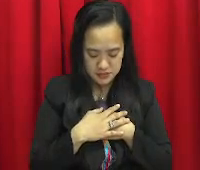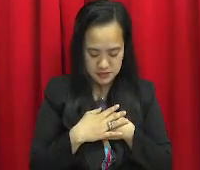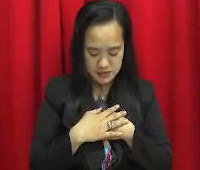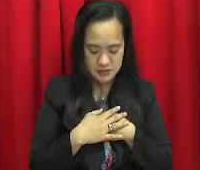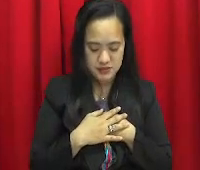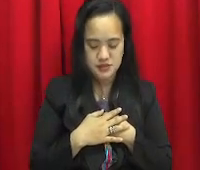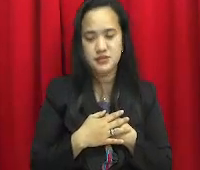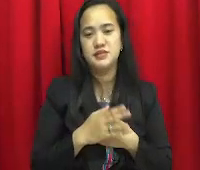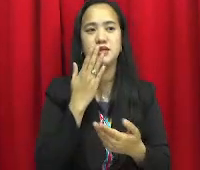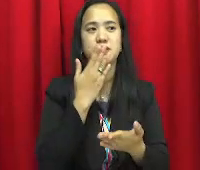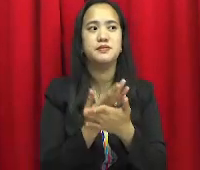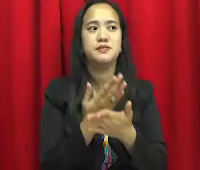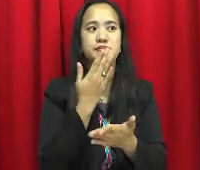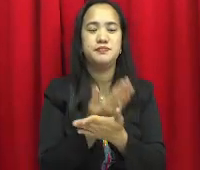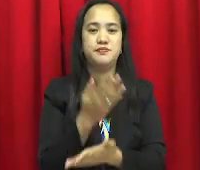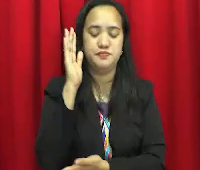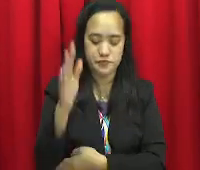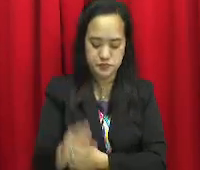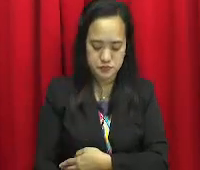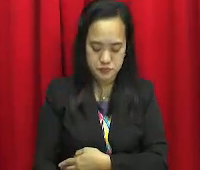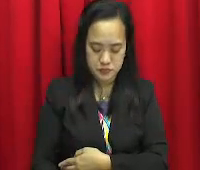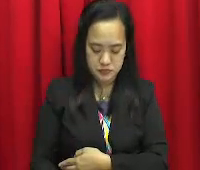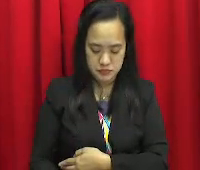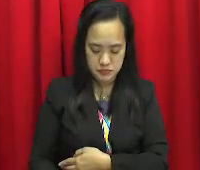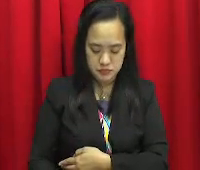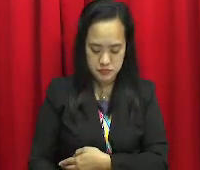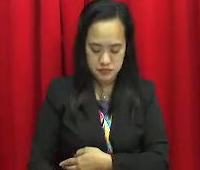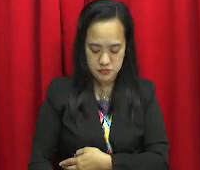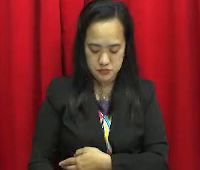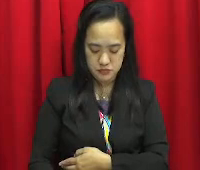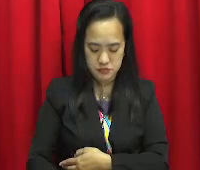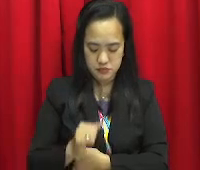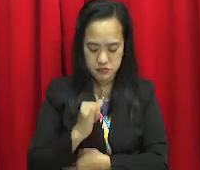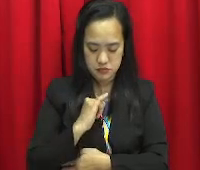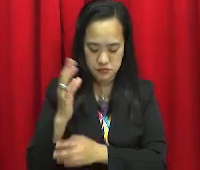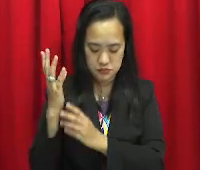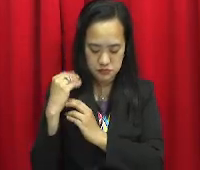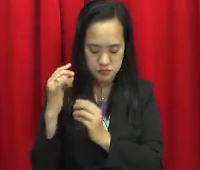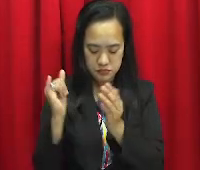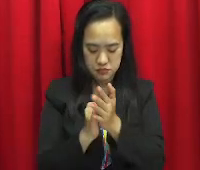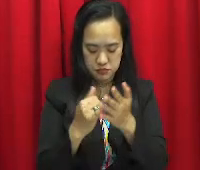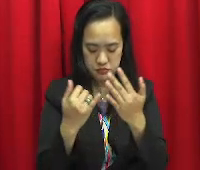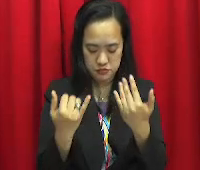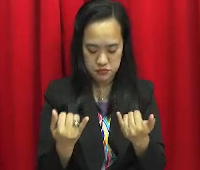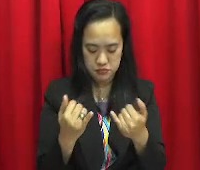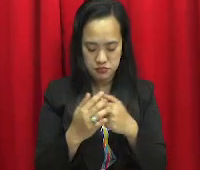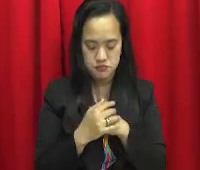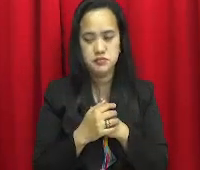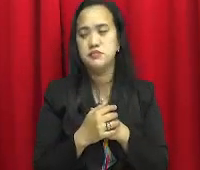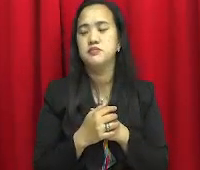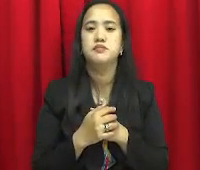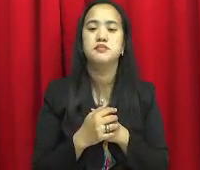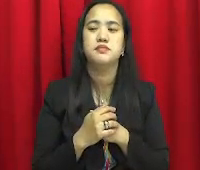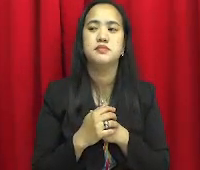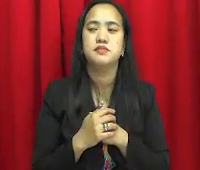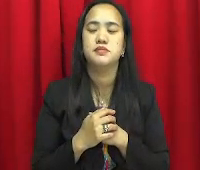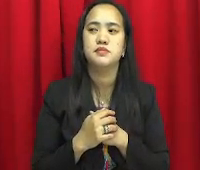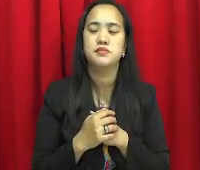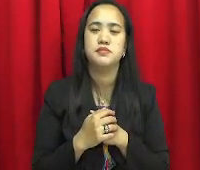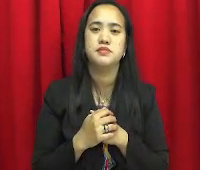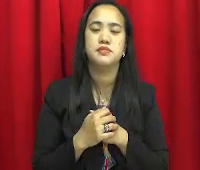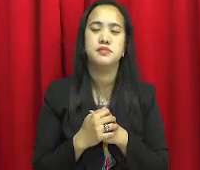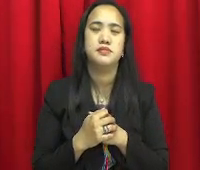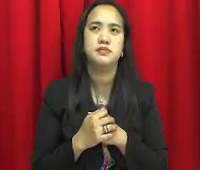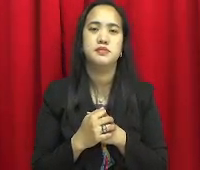Ayan, magandang tanghali po muli at naway naging blessing po kaming lahat sa inyo. Siyempre, yung patotoo ko sa aking